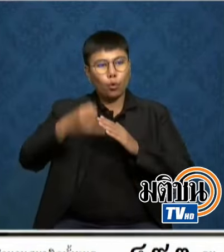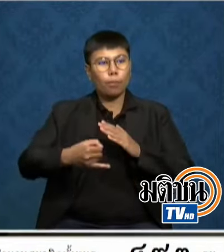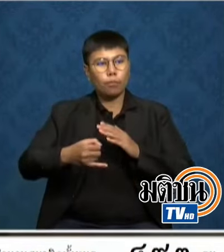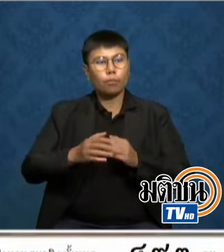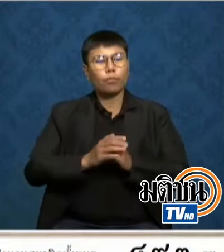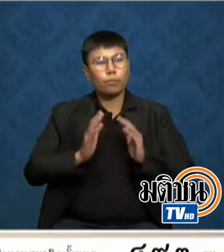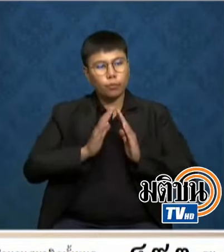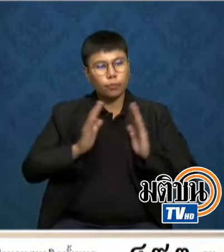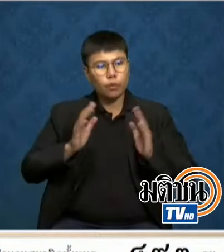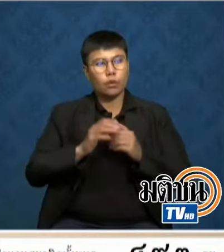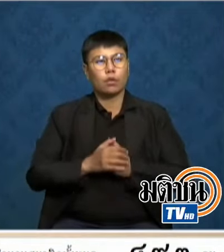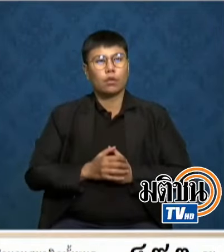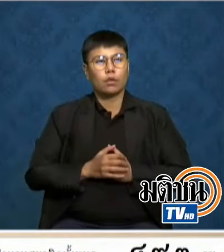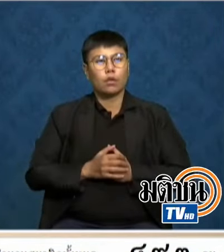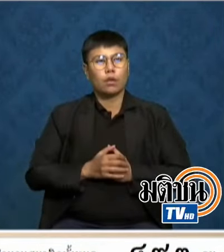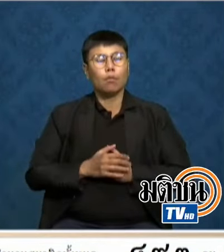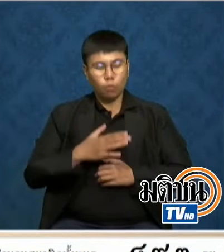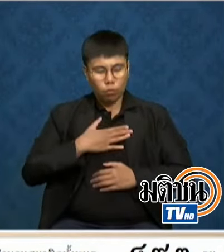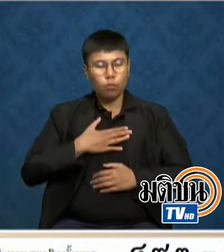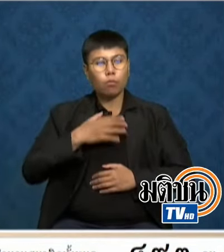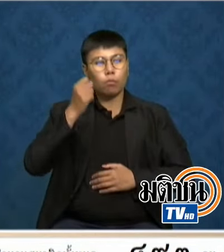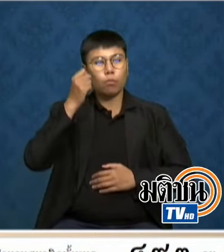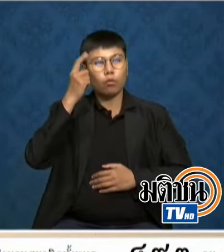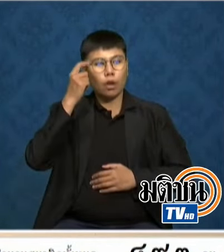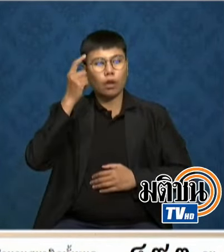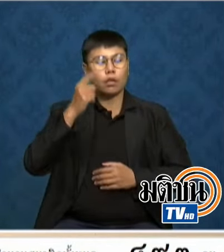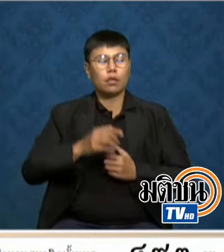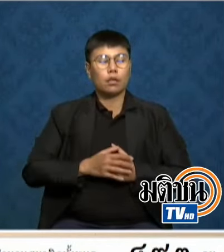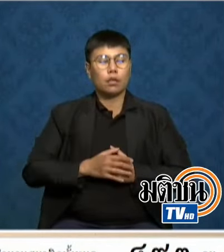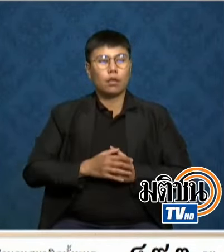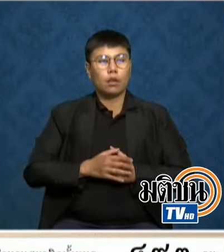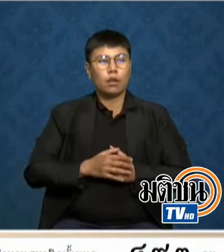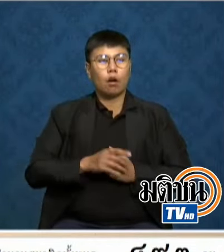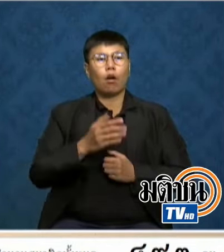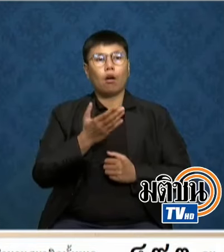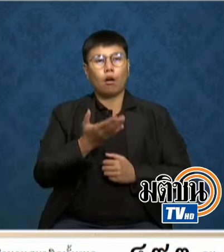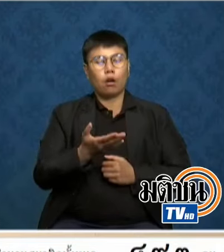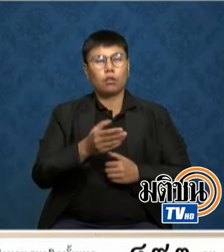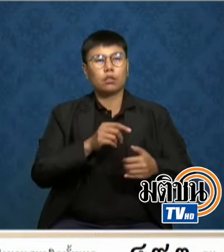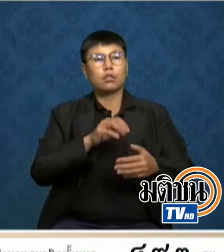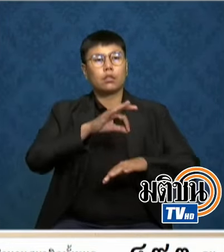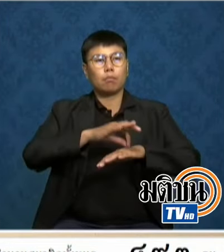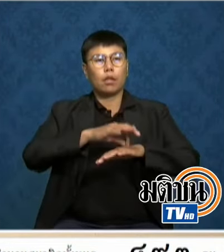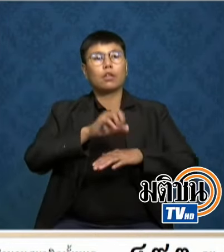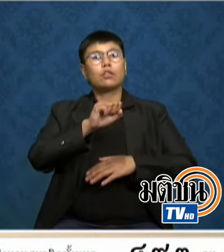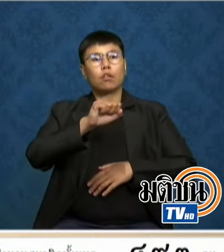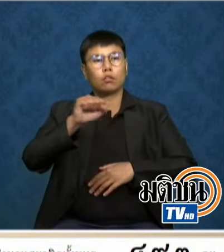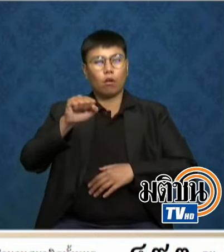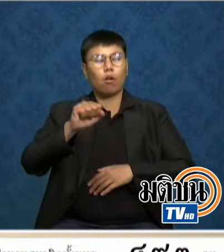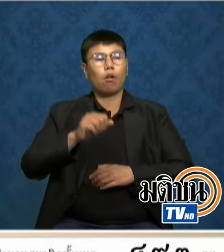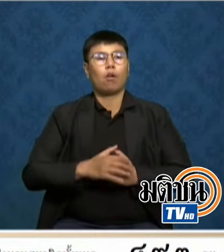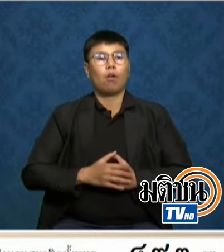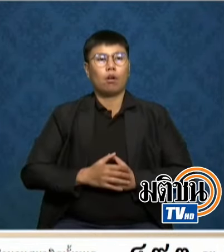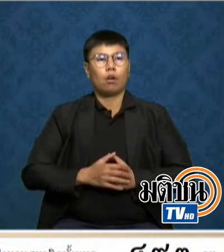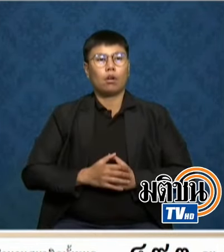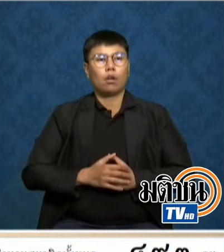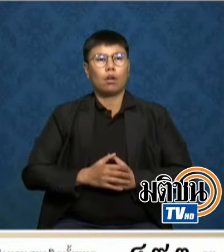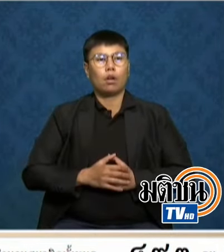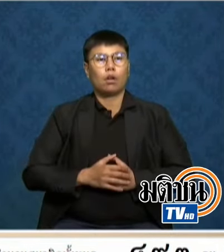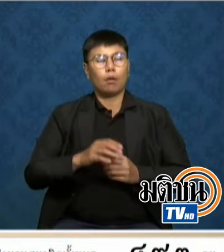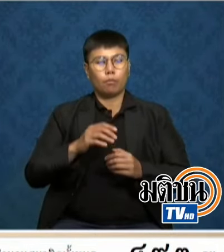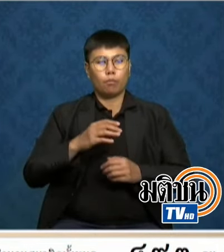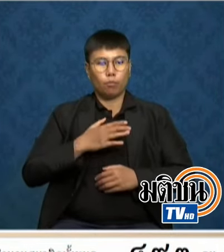ก็เห็นใจนะครับแล้วก็เข้าใจในบทบาทของสมาชิกสภาผู้แทนราษฎรก็ต้องอีกครั้งนึ